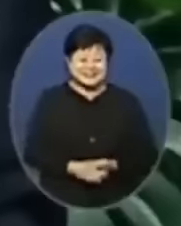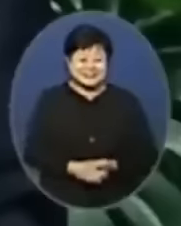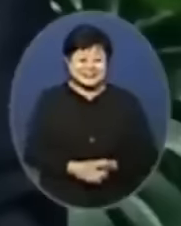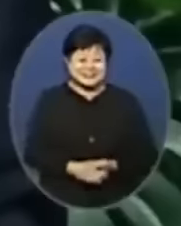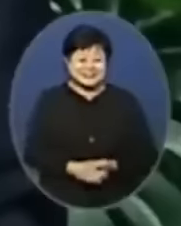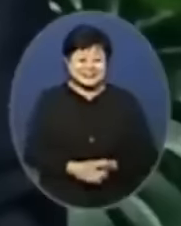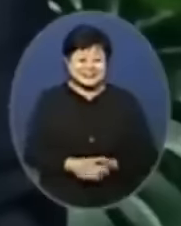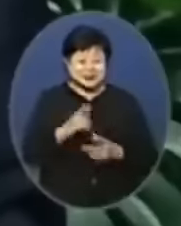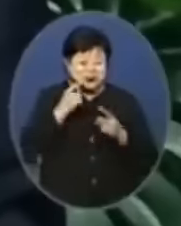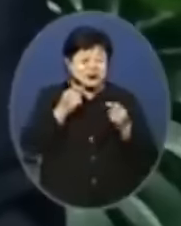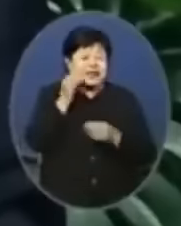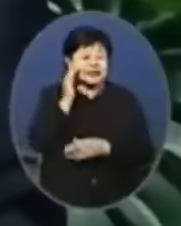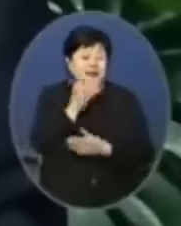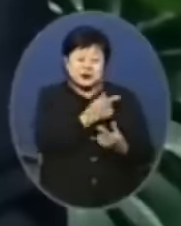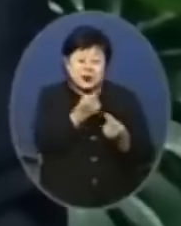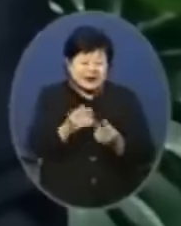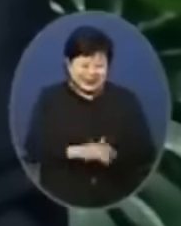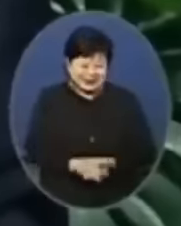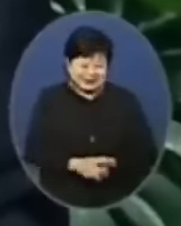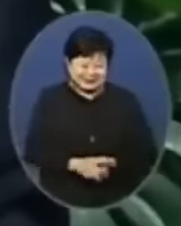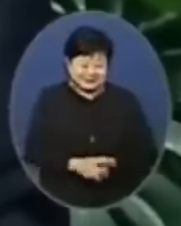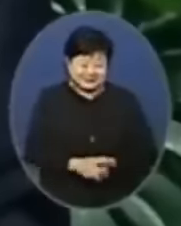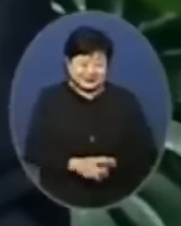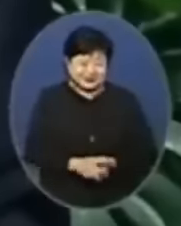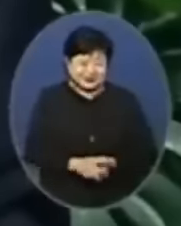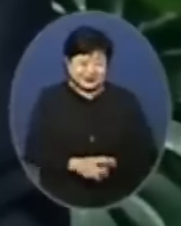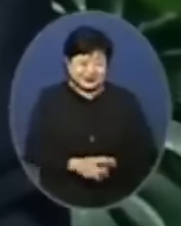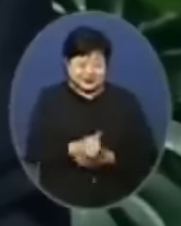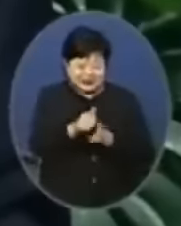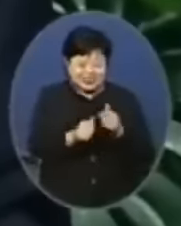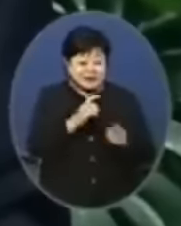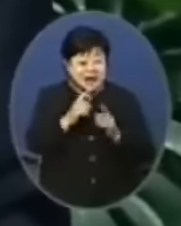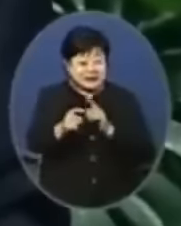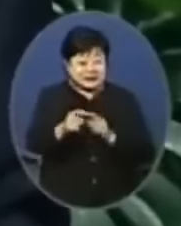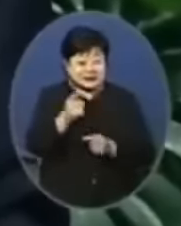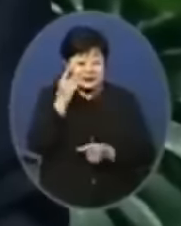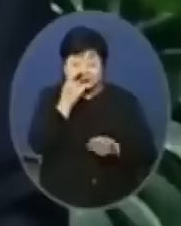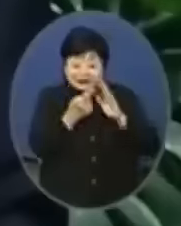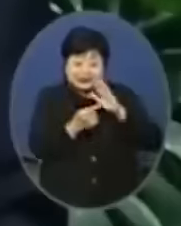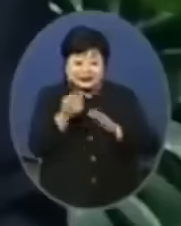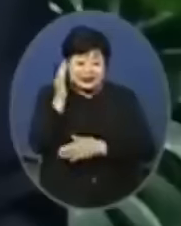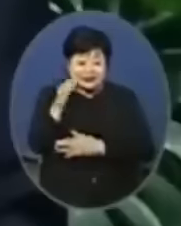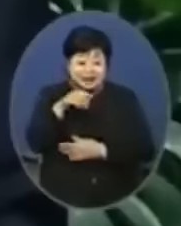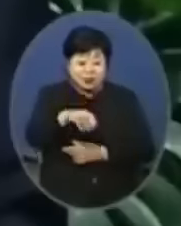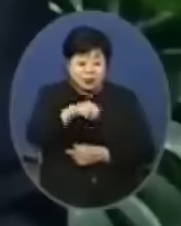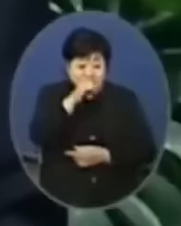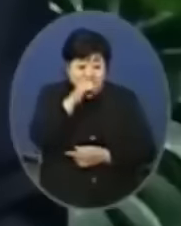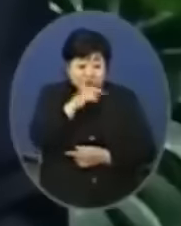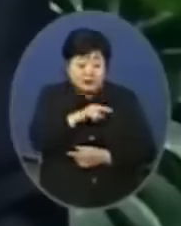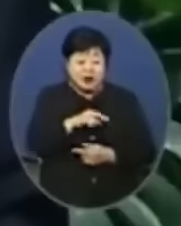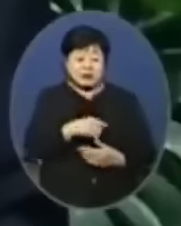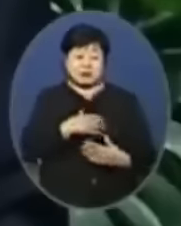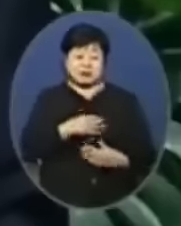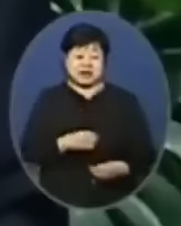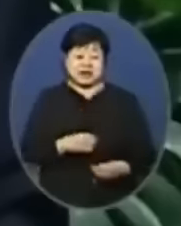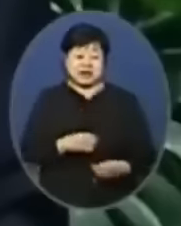저도 뭐 마찬가지예요. 왜냐하면 하나님의 말씀을 증거할 강단이 있다고 생각할 때 마음의